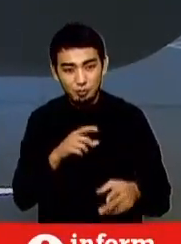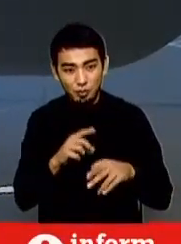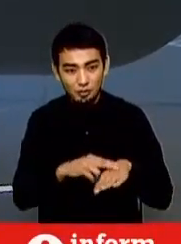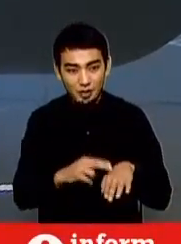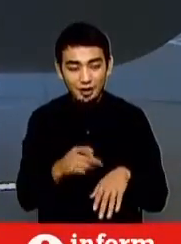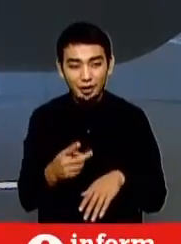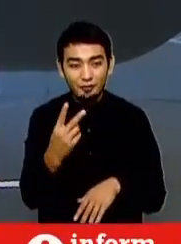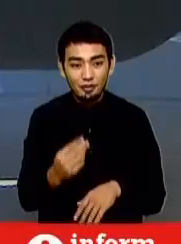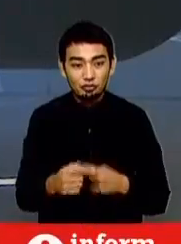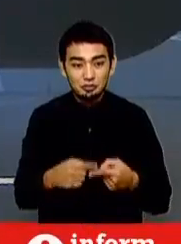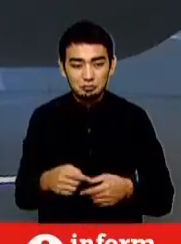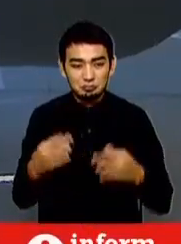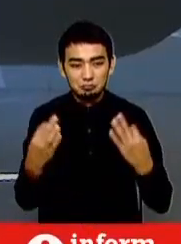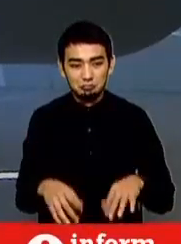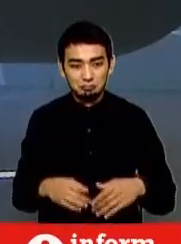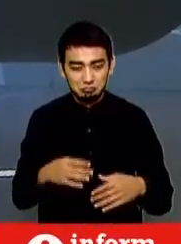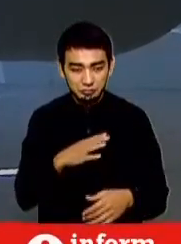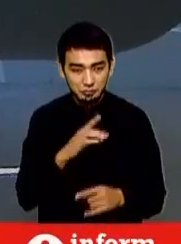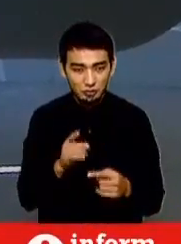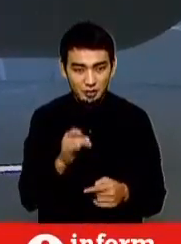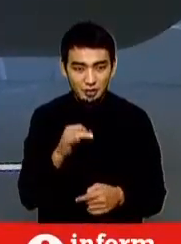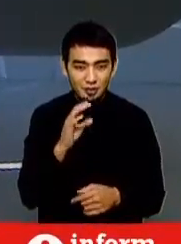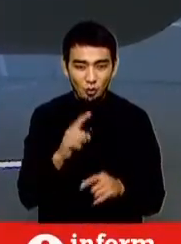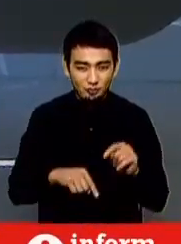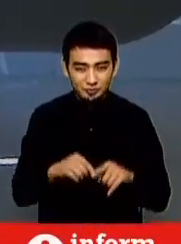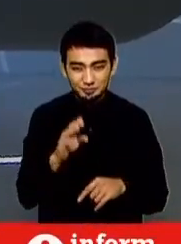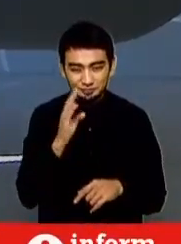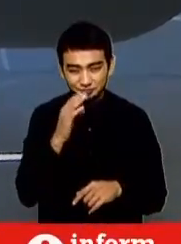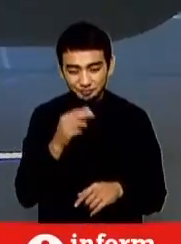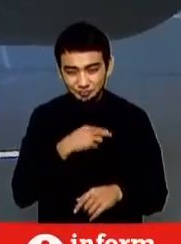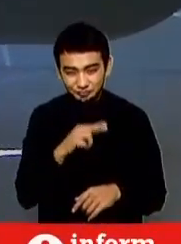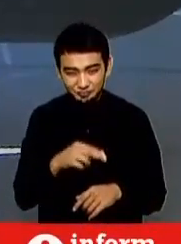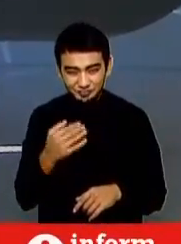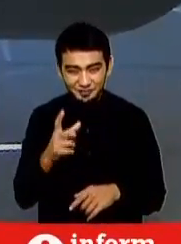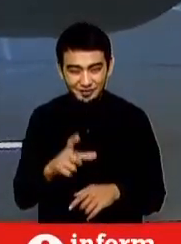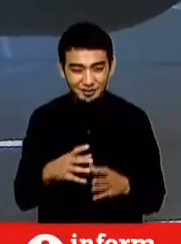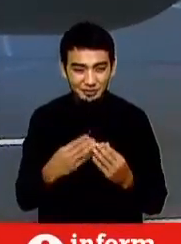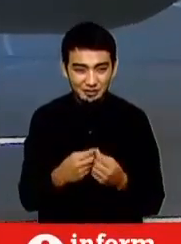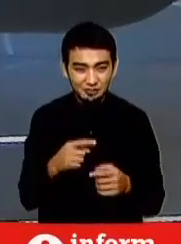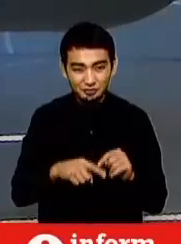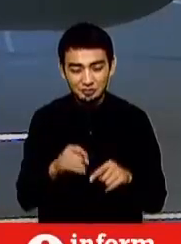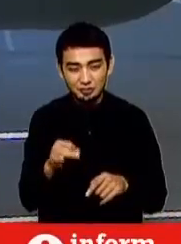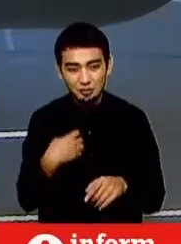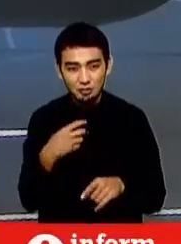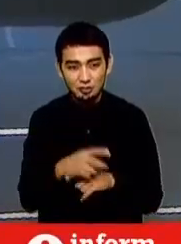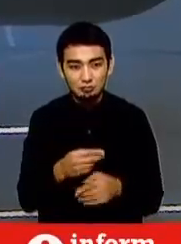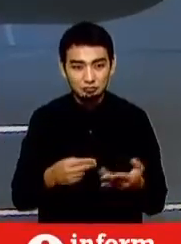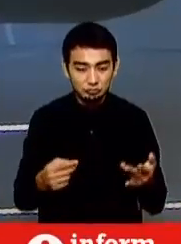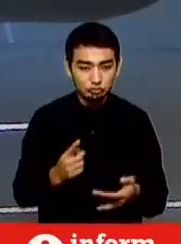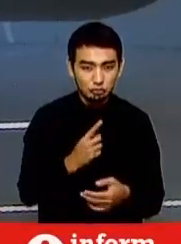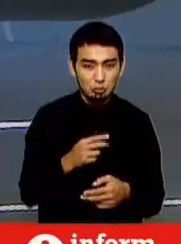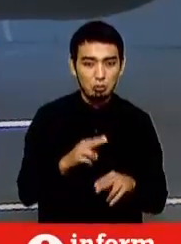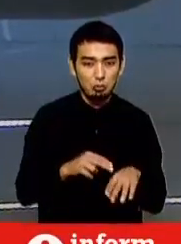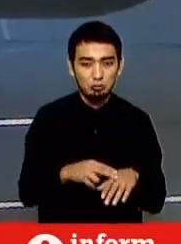екі күннен соң босатып жіберген. Марқұмдардың жақындары полиция сараптама дайын болғанша қолхатпен шығара тұрғанбыз, қашып кетіпті деп қарап